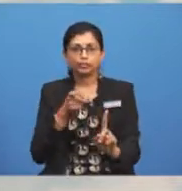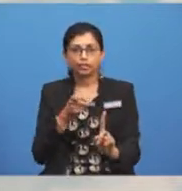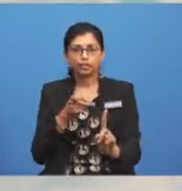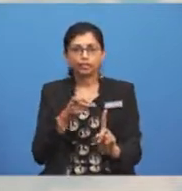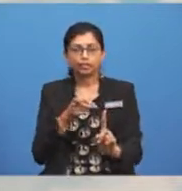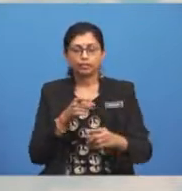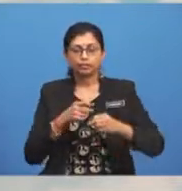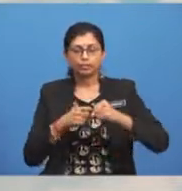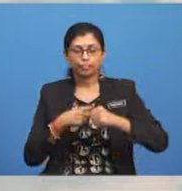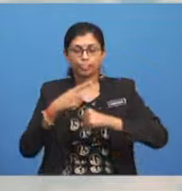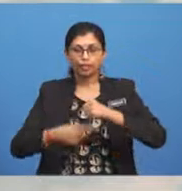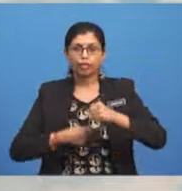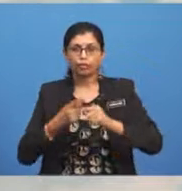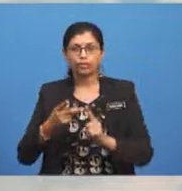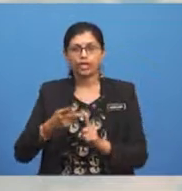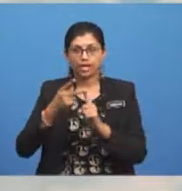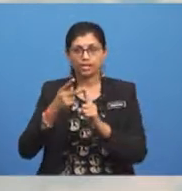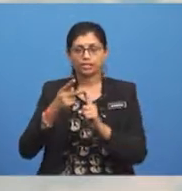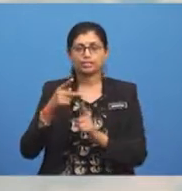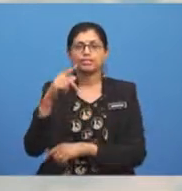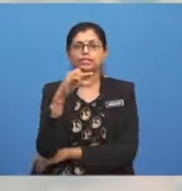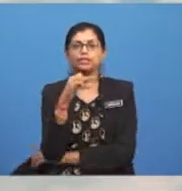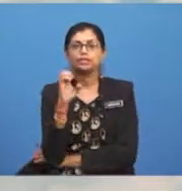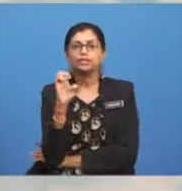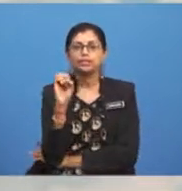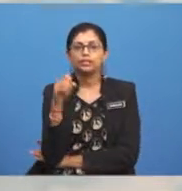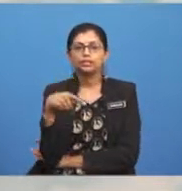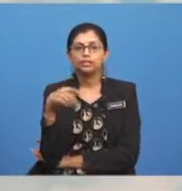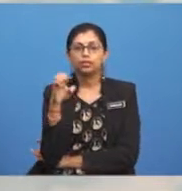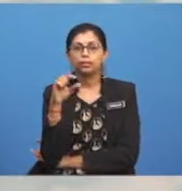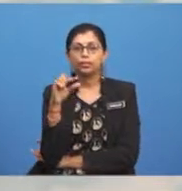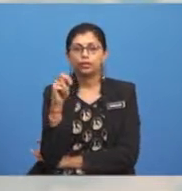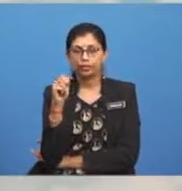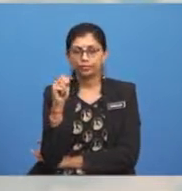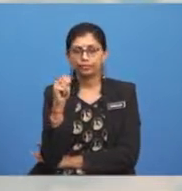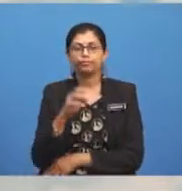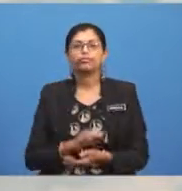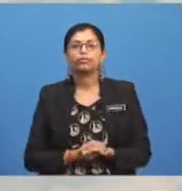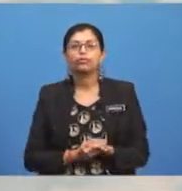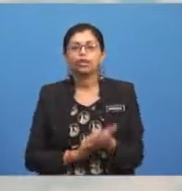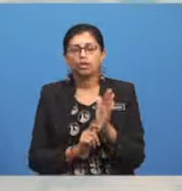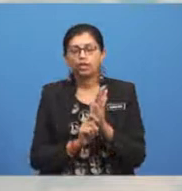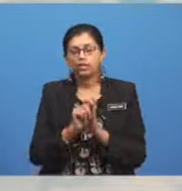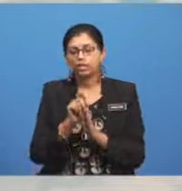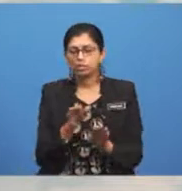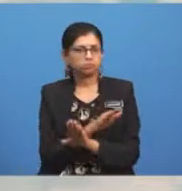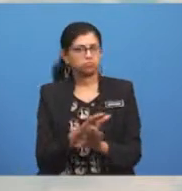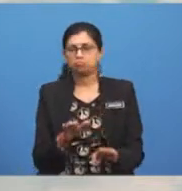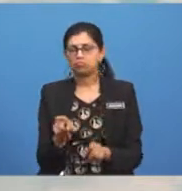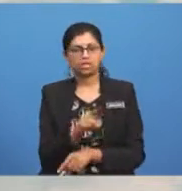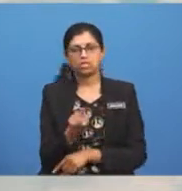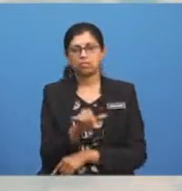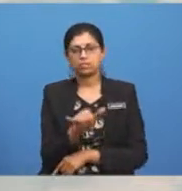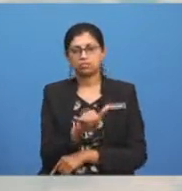orbit khas geopegun. Jadi, apabila ketinggian satelit ini tidak sama, maka